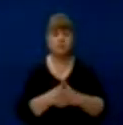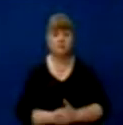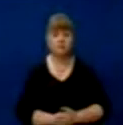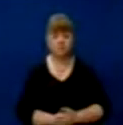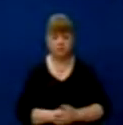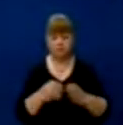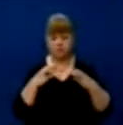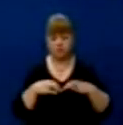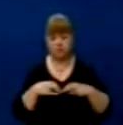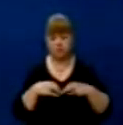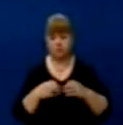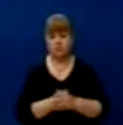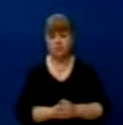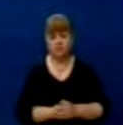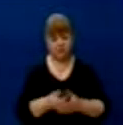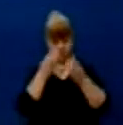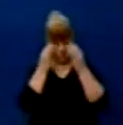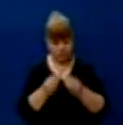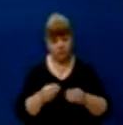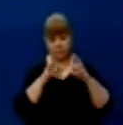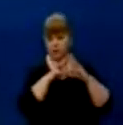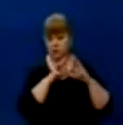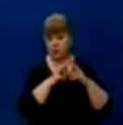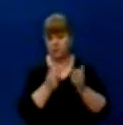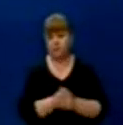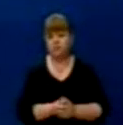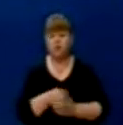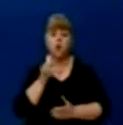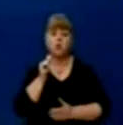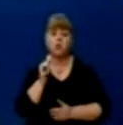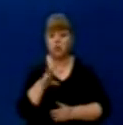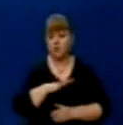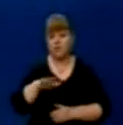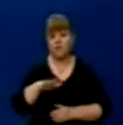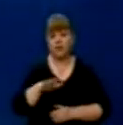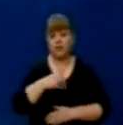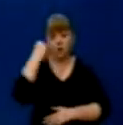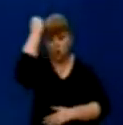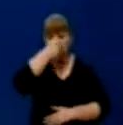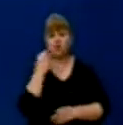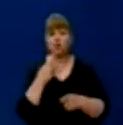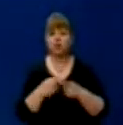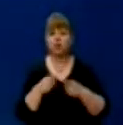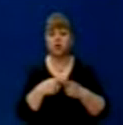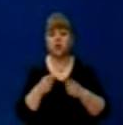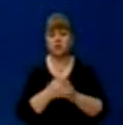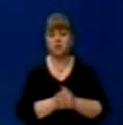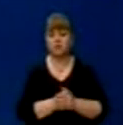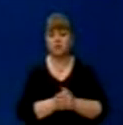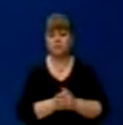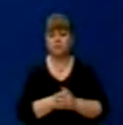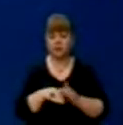kryetari kuvendit, i ndëruar zoti Agani, një numëri fëmijëve në Kosovë për shkak të ngjecës në